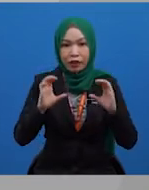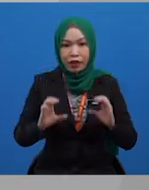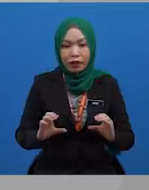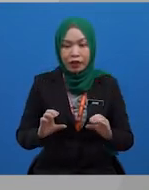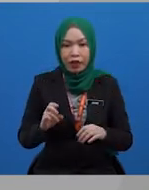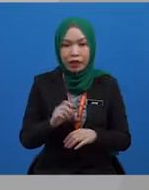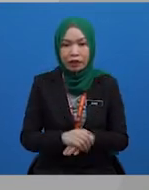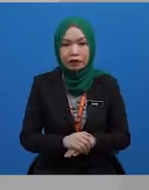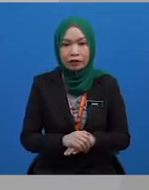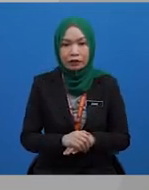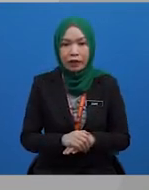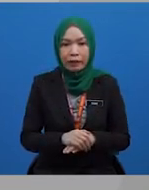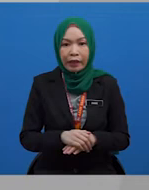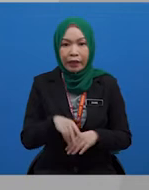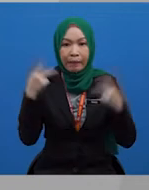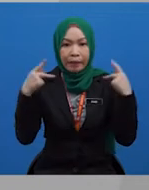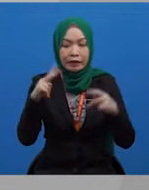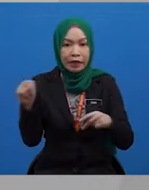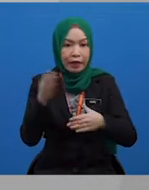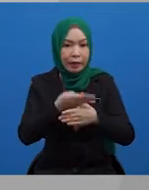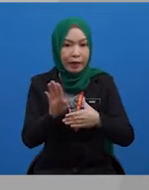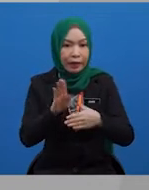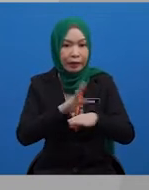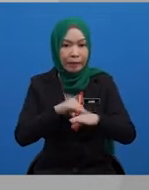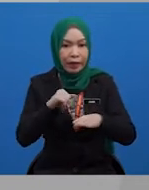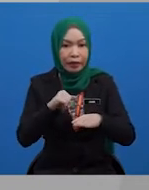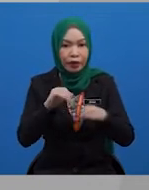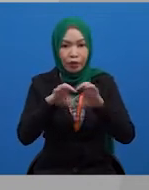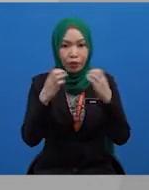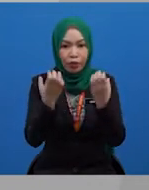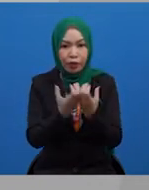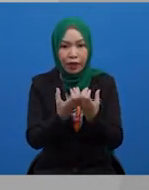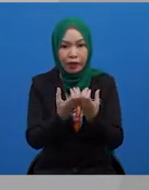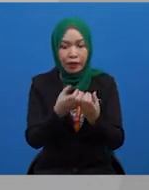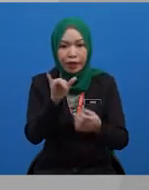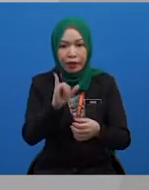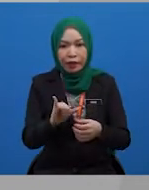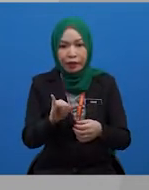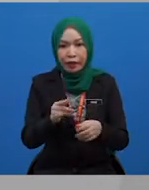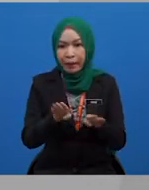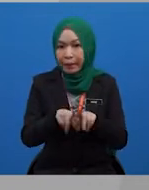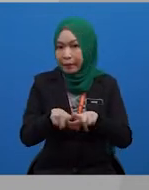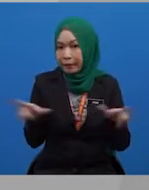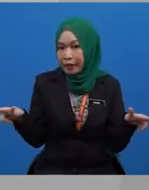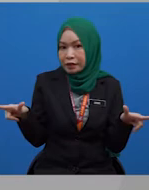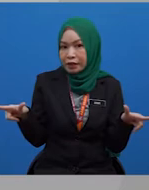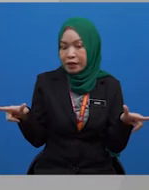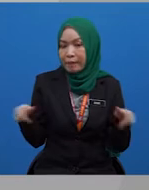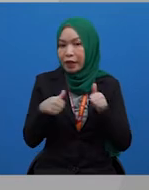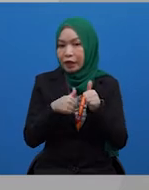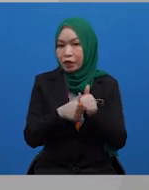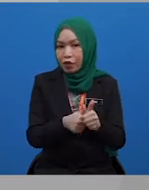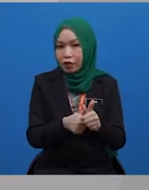pasaran itu dibahagikan kepada pasaran unit-unit ataupun kumpulan geografi yang berbeza